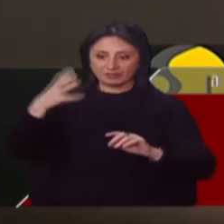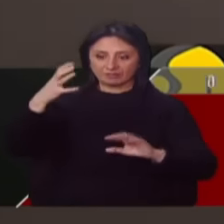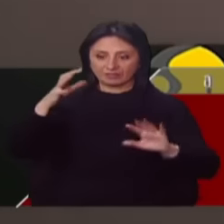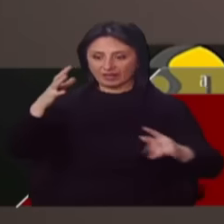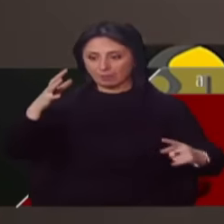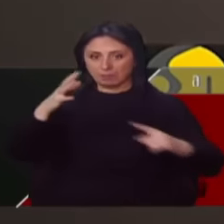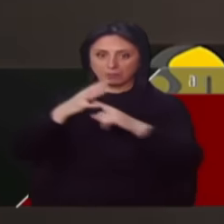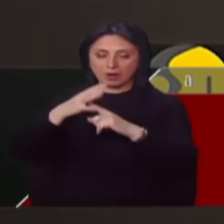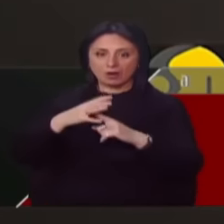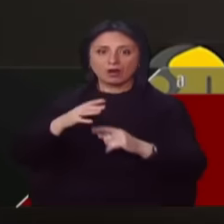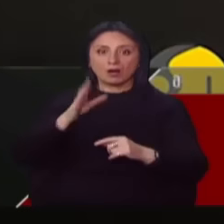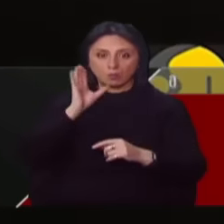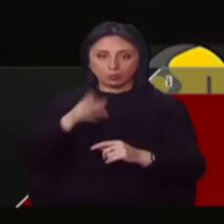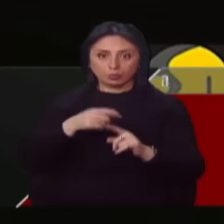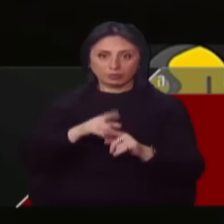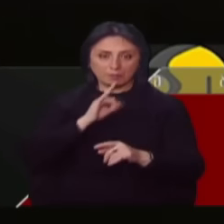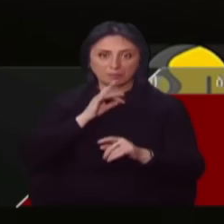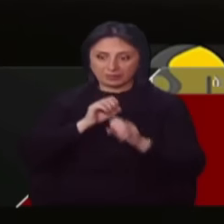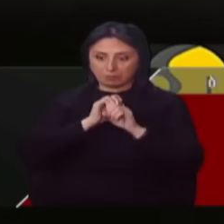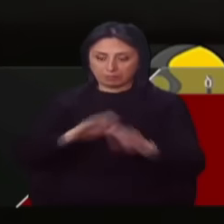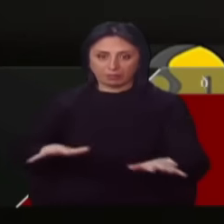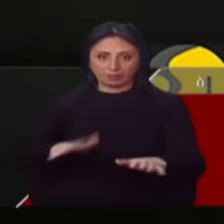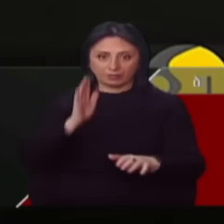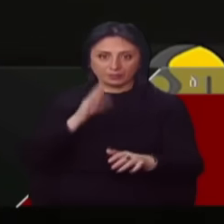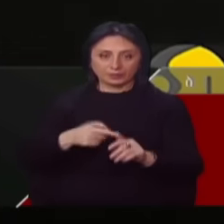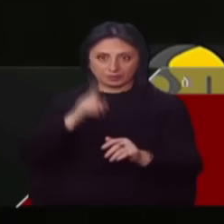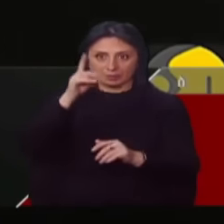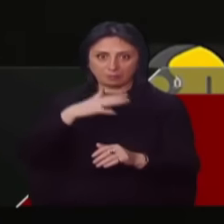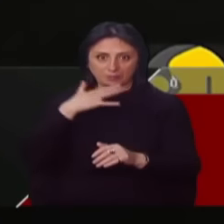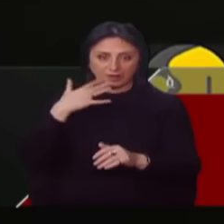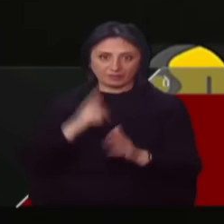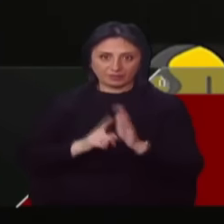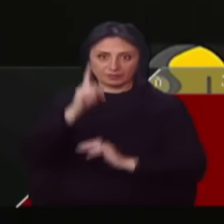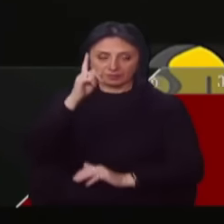თანამგზავრებზე თავდასხმების განსახორციელებლად ბირთვულ ენერგიას საჭიროებს.